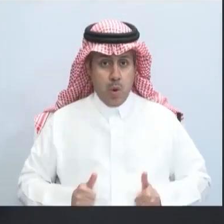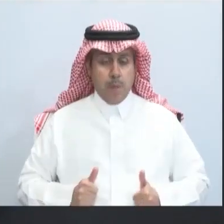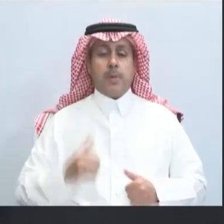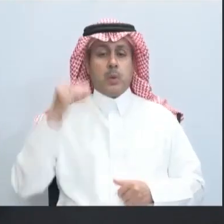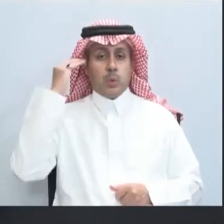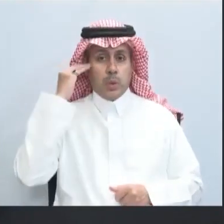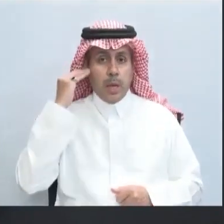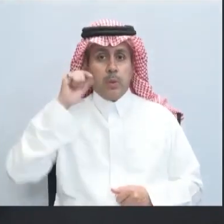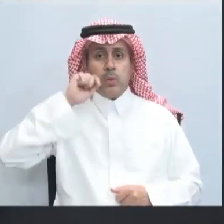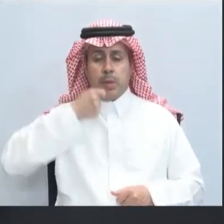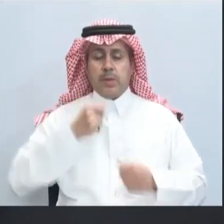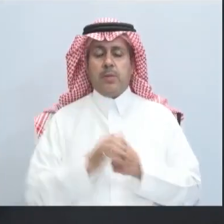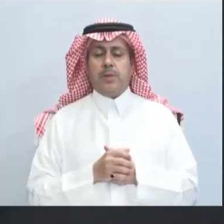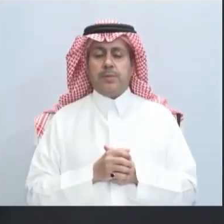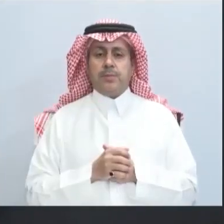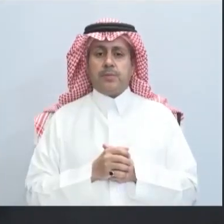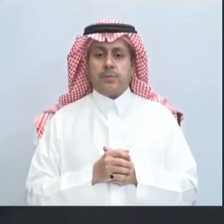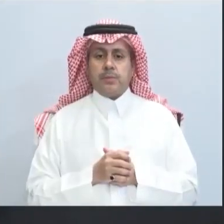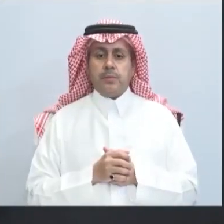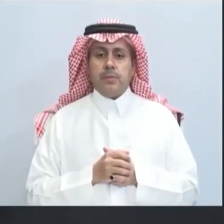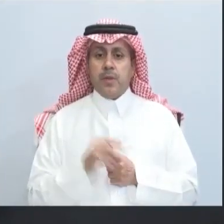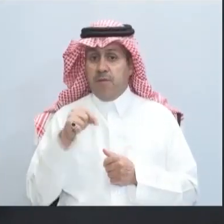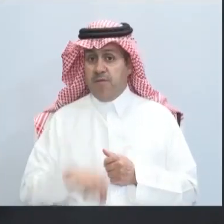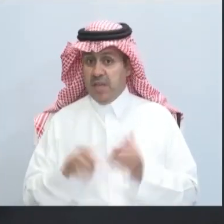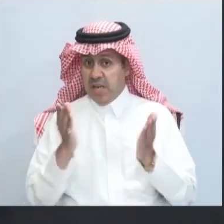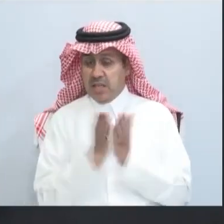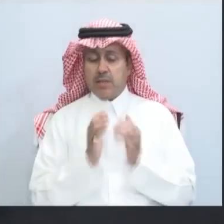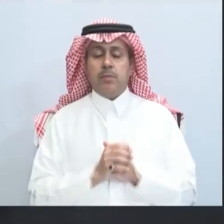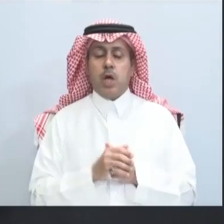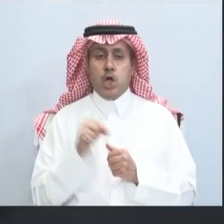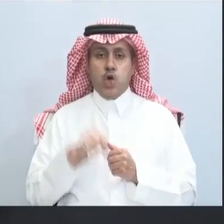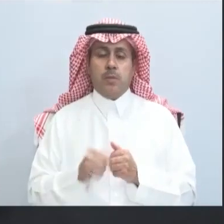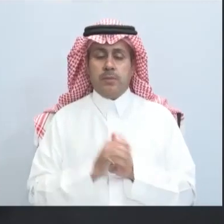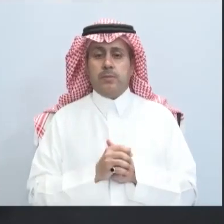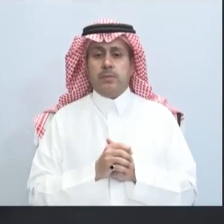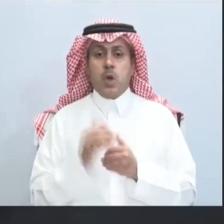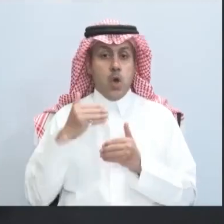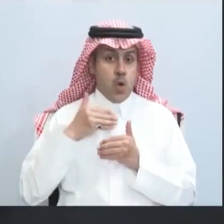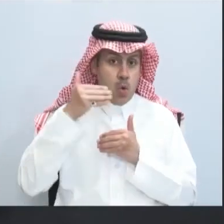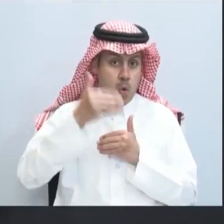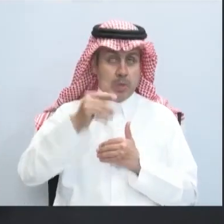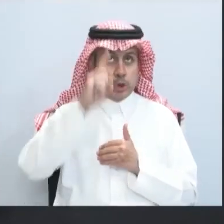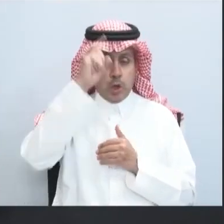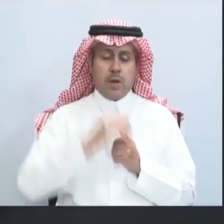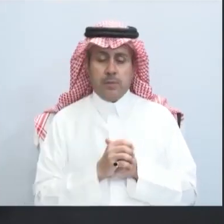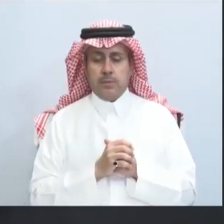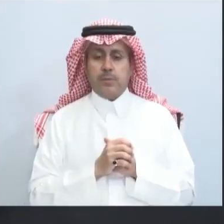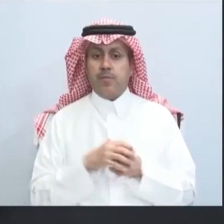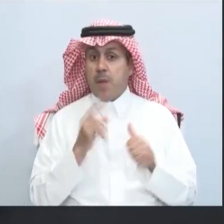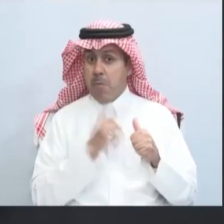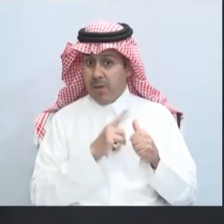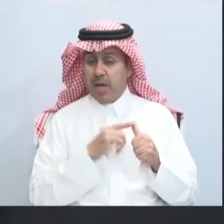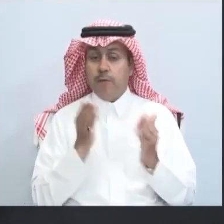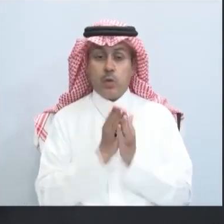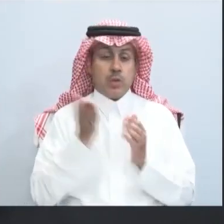ابنائي الطلاب وبنات الطالبات في درس اليوم نكمل باذن الله تعالى ما بداناه